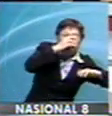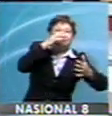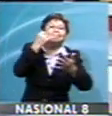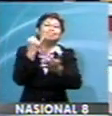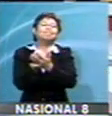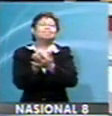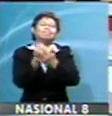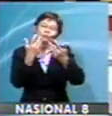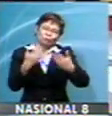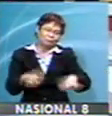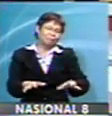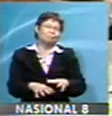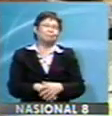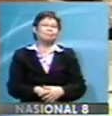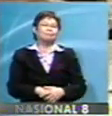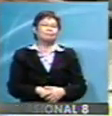itu